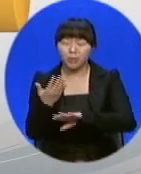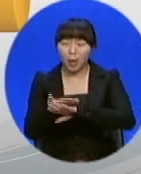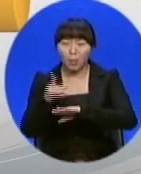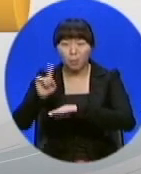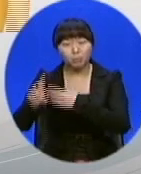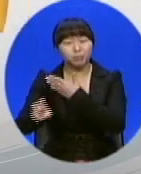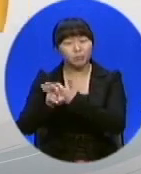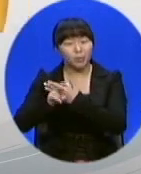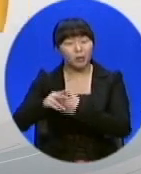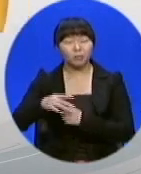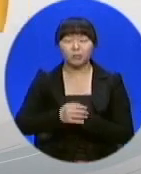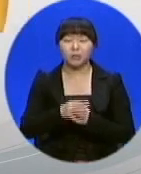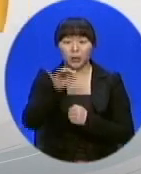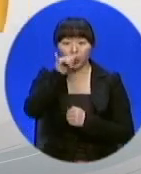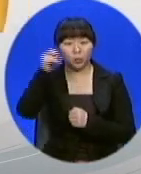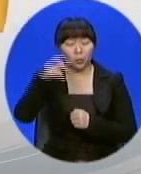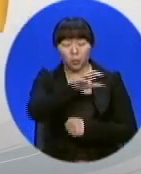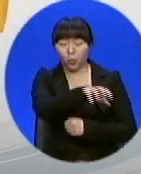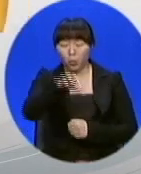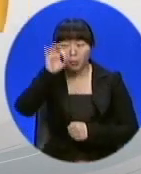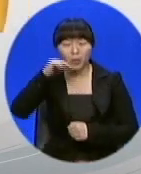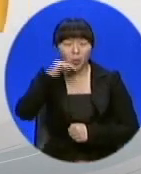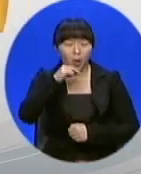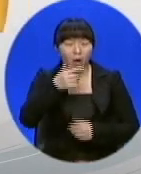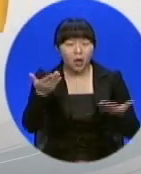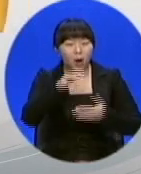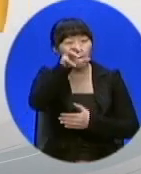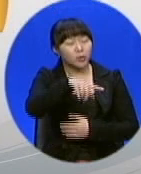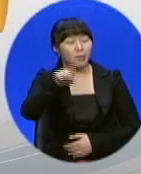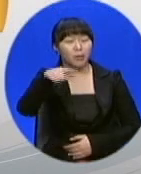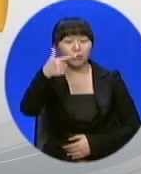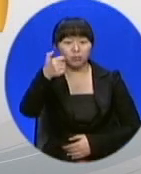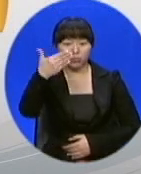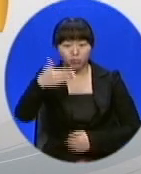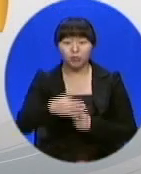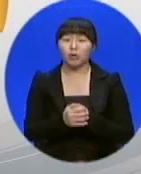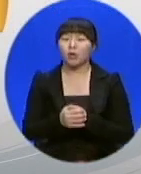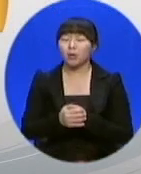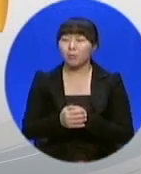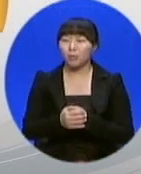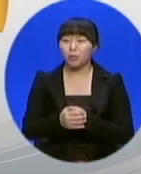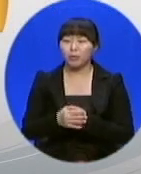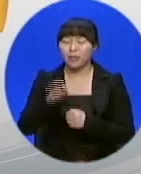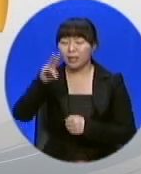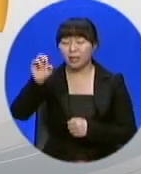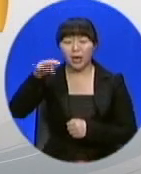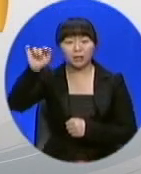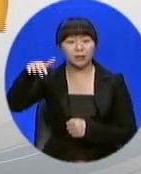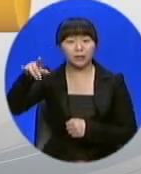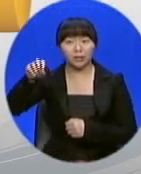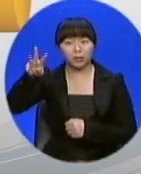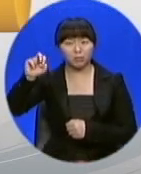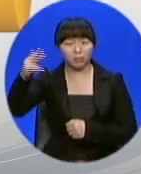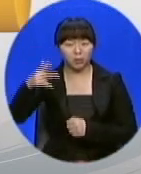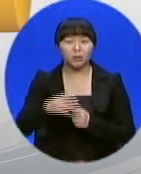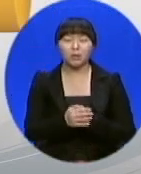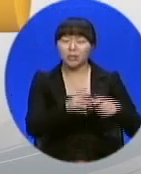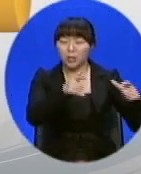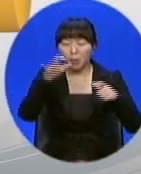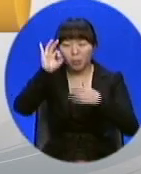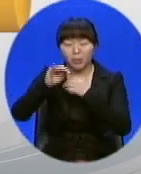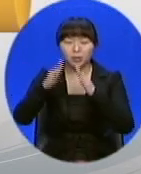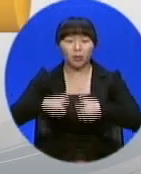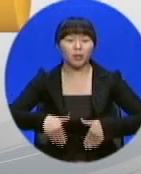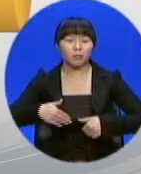밝혔습니다. 또한 장소별로는 염전이 169명, 양식장 37명으로 가장 많았고 지역별로는